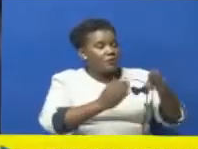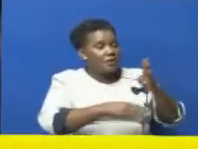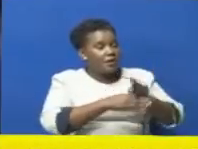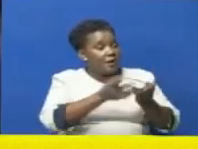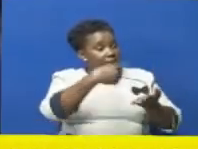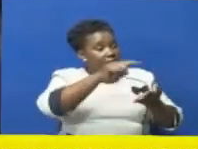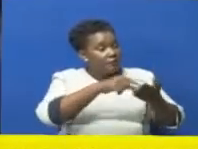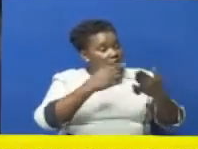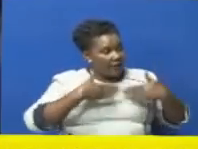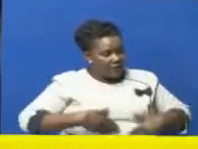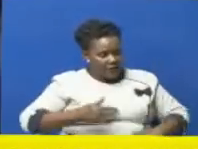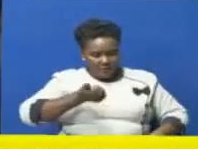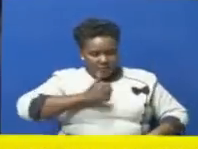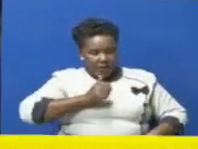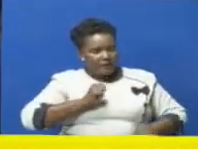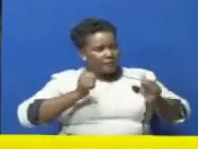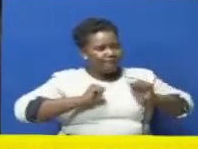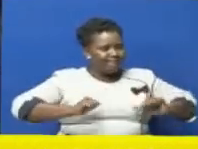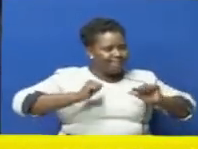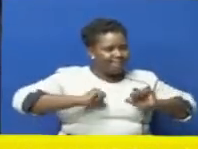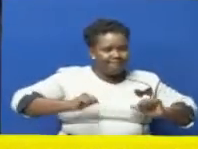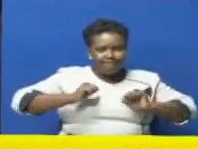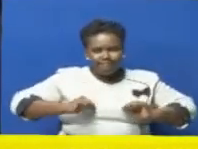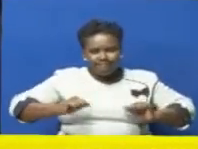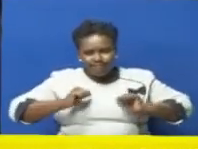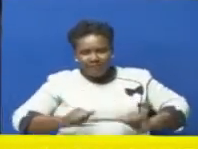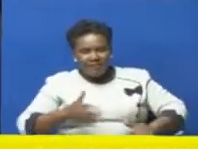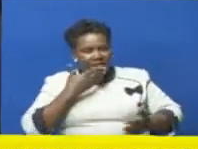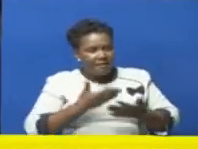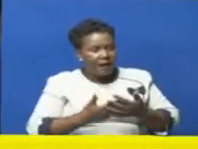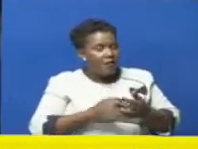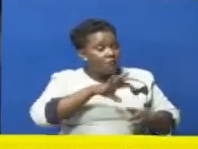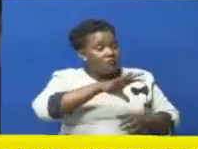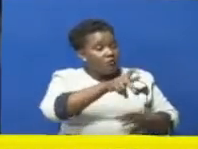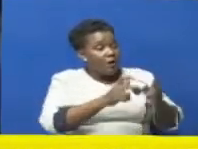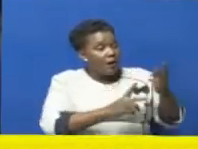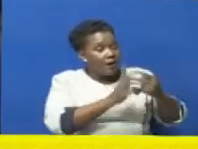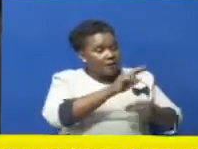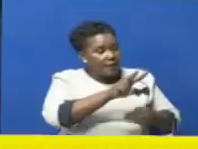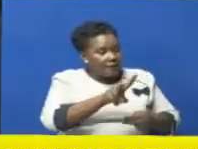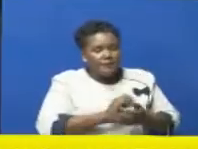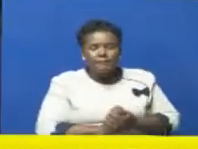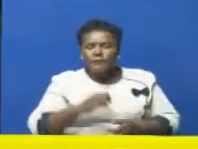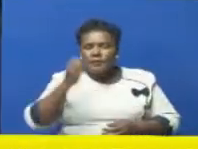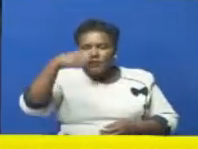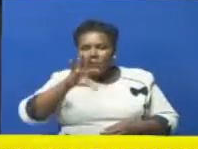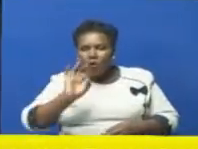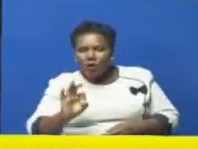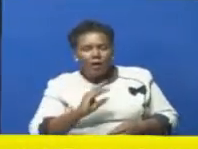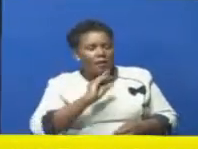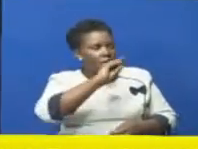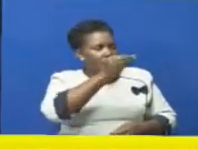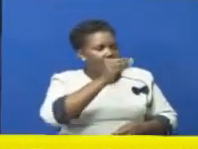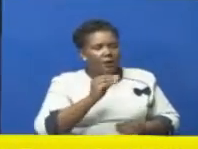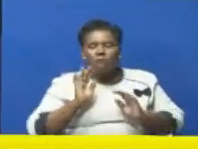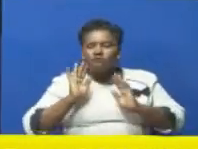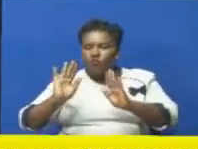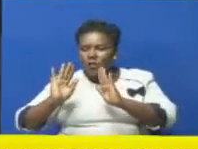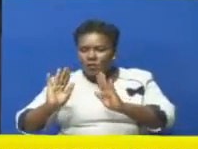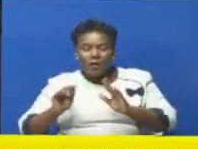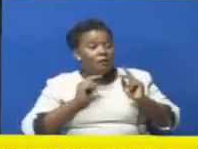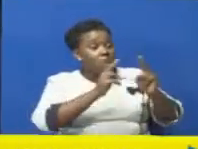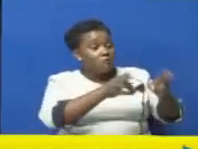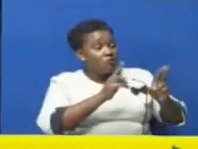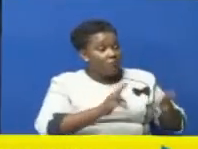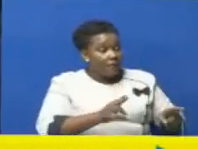mwenyewe nimefanya ziara, nimetembelea kama mkoa wa Katavi, Tabora, Shinyanga, Mwanza na hapa Bukoba,